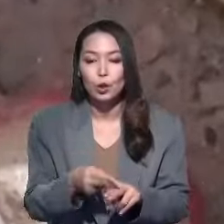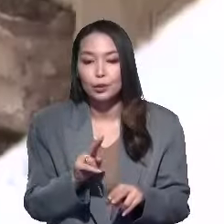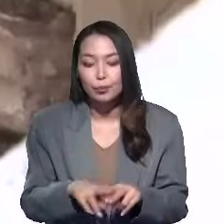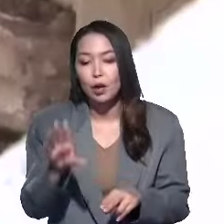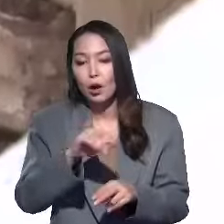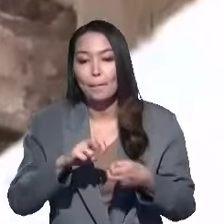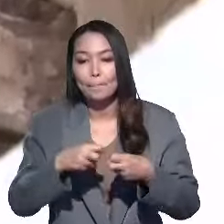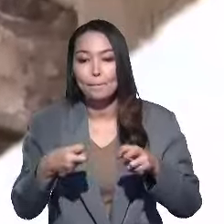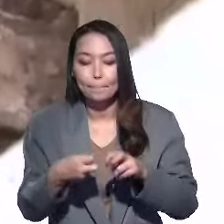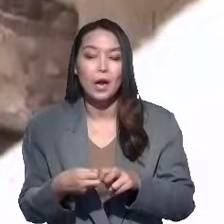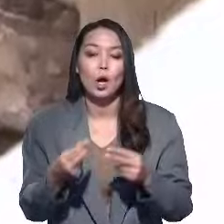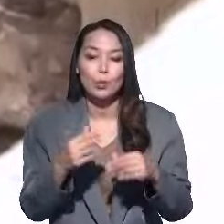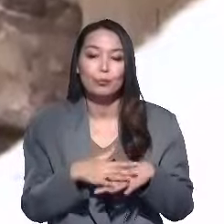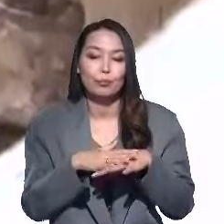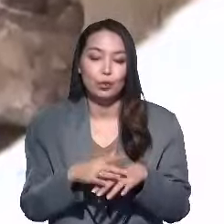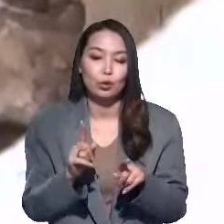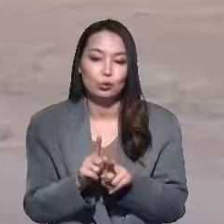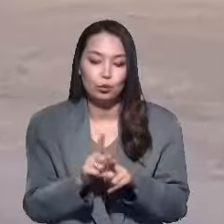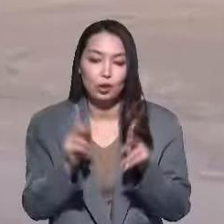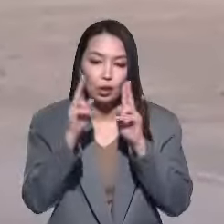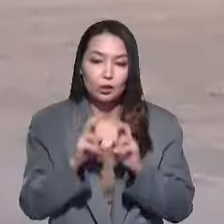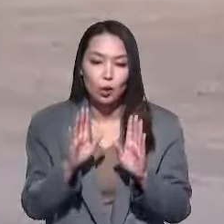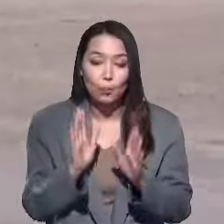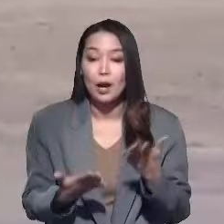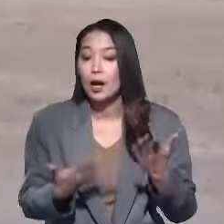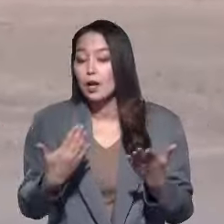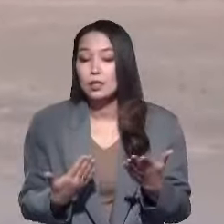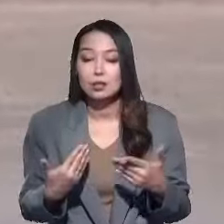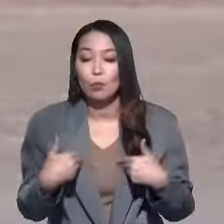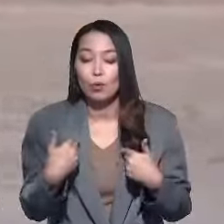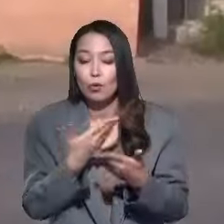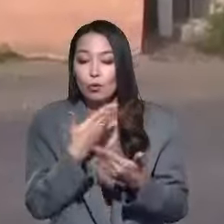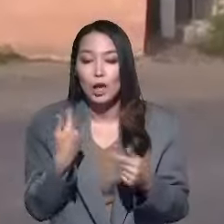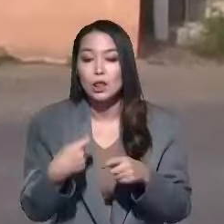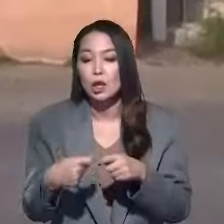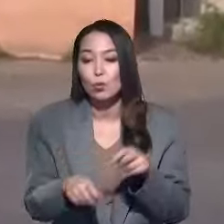мәселесі бюджеттік нақтылауға түспек. Одан қайран болмаса демеуші